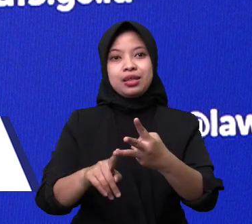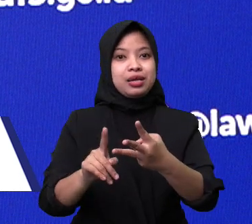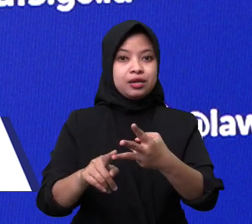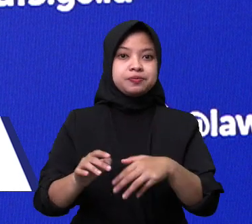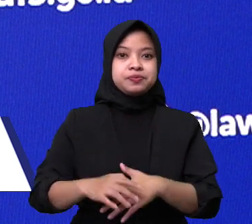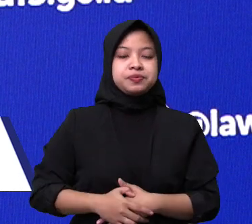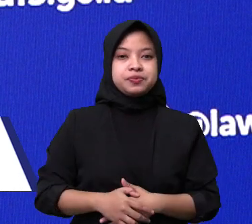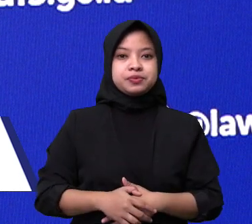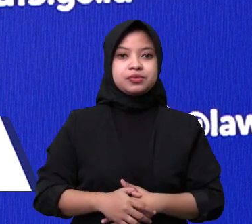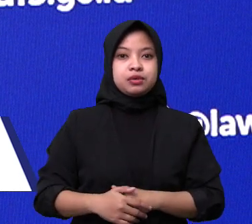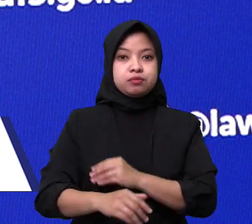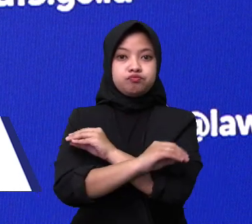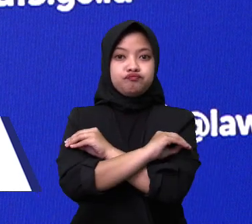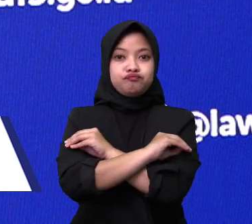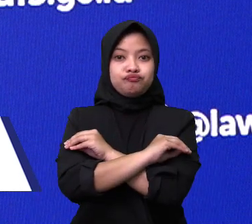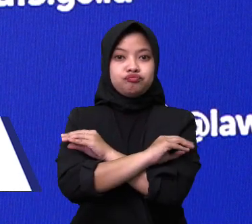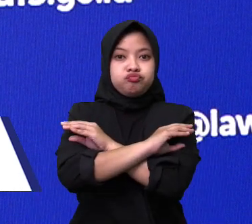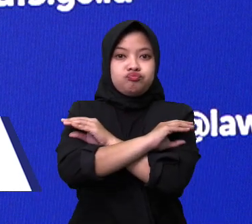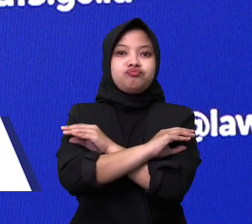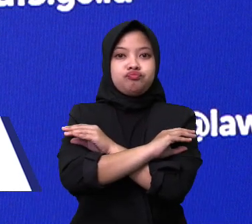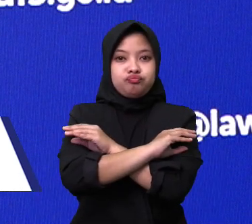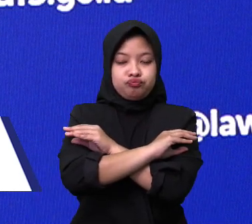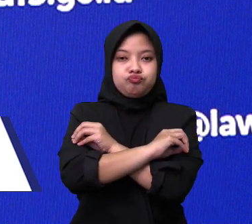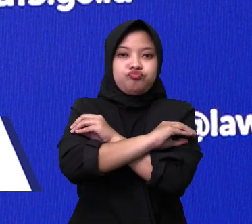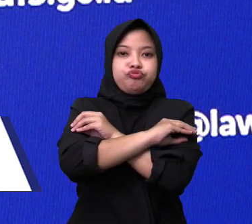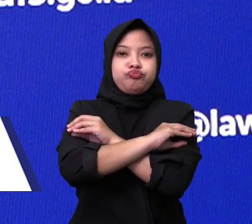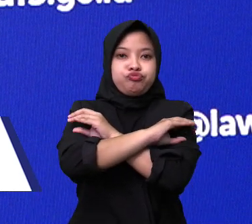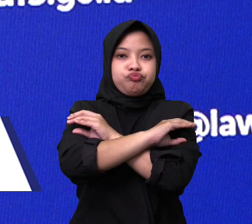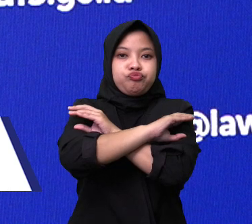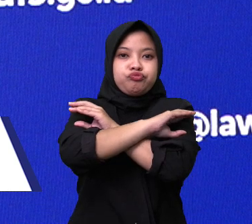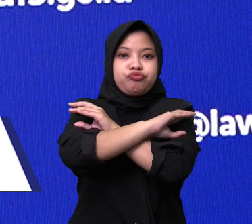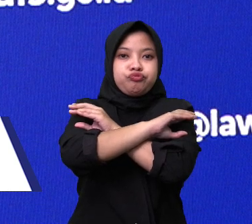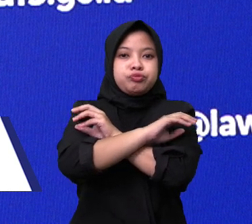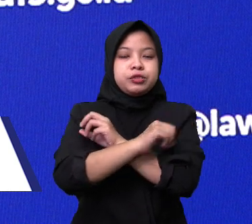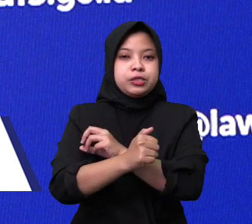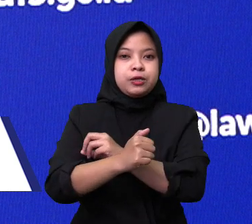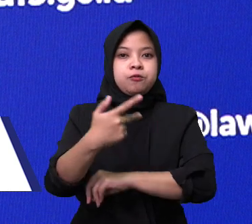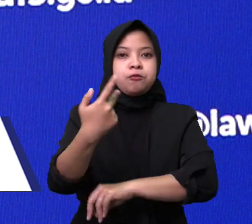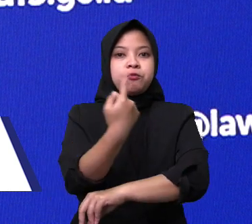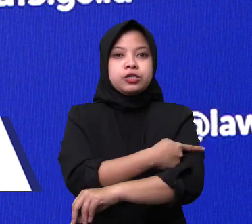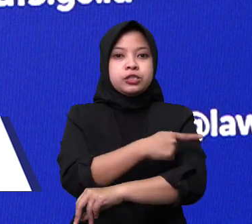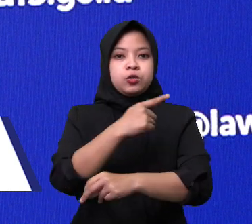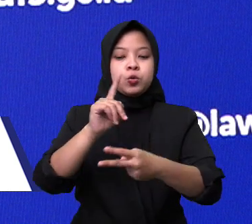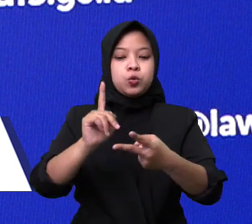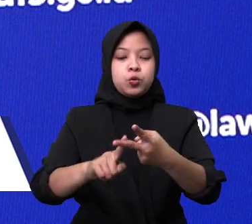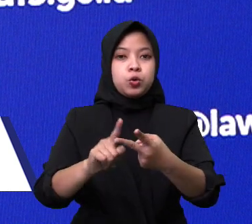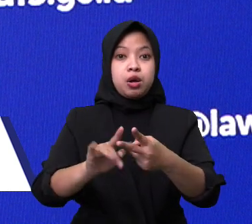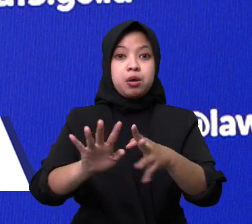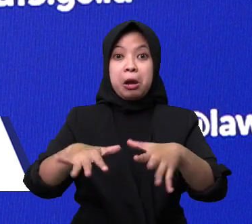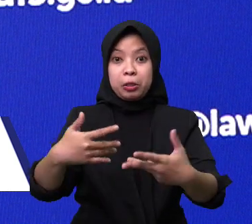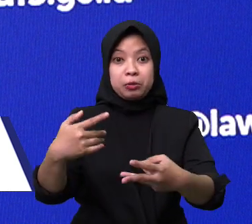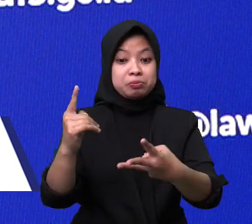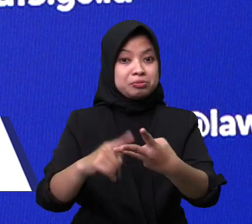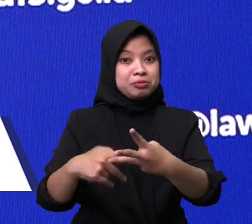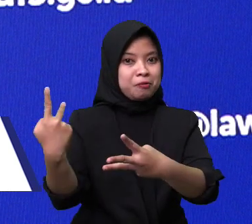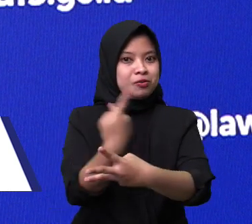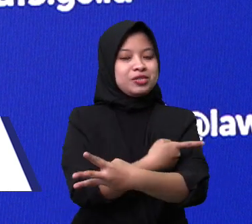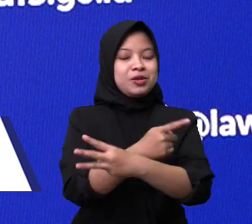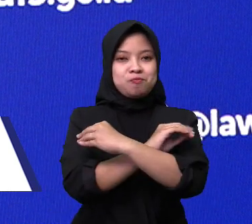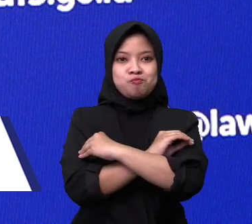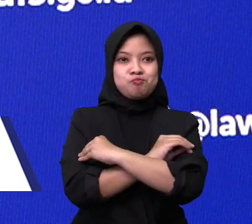bahwa jumlah antibodi yang dapat meningkat berkali-kali lipat jika menerima vaksin dosis kedua, apalagi vaksin